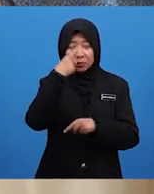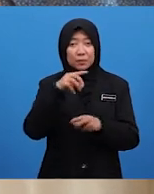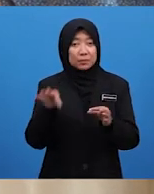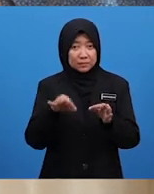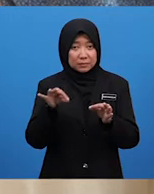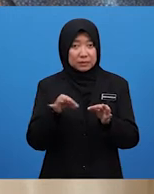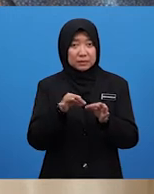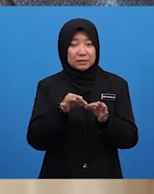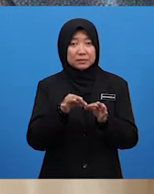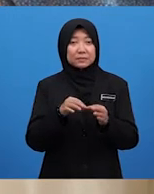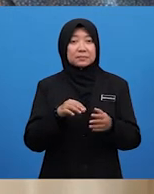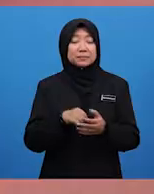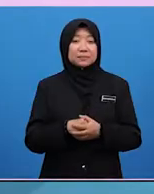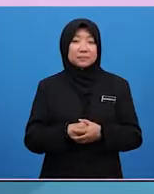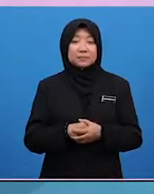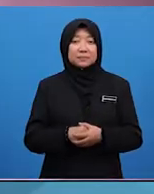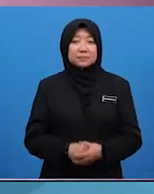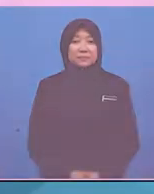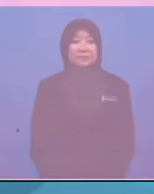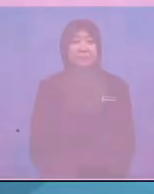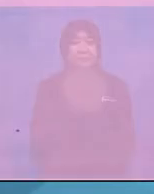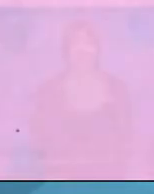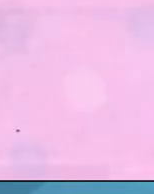stitch ialah